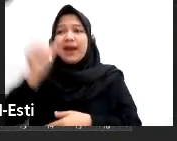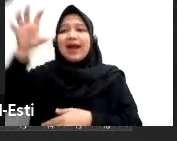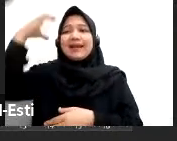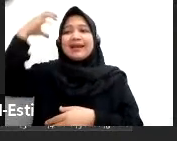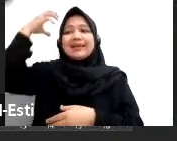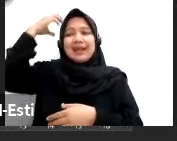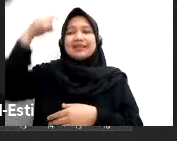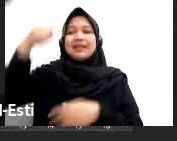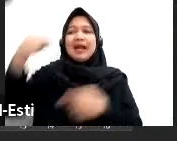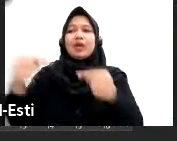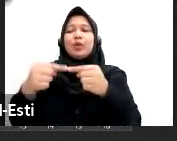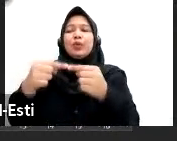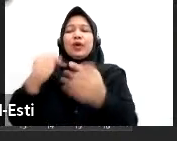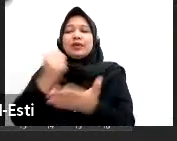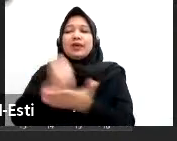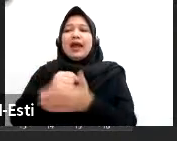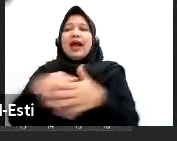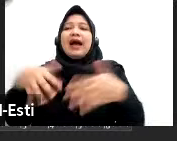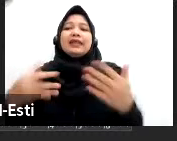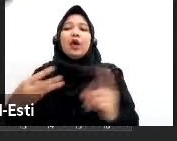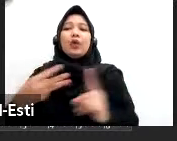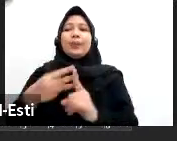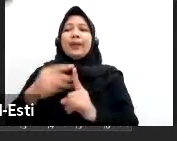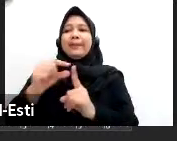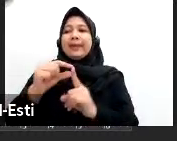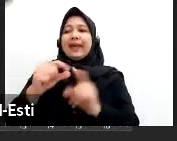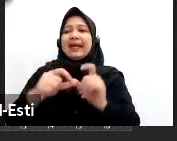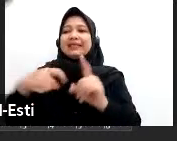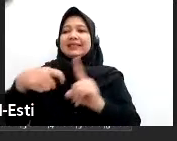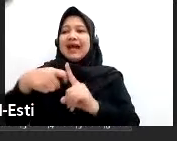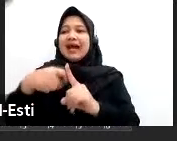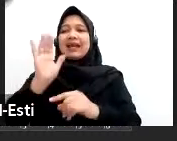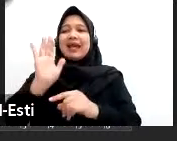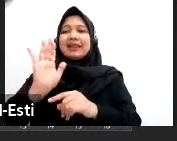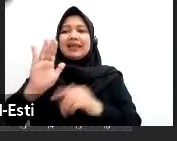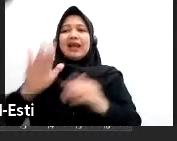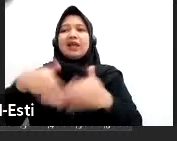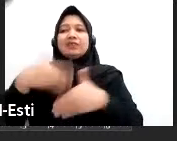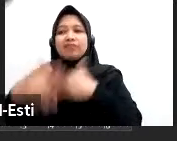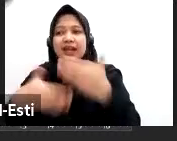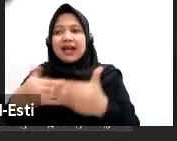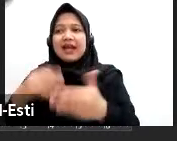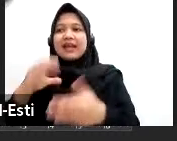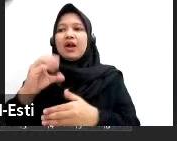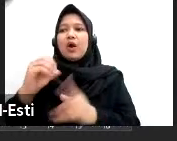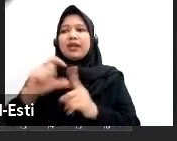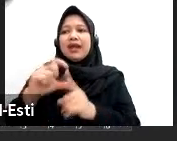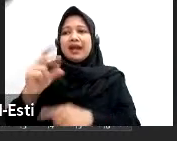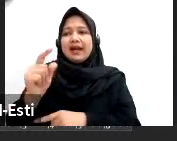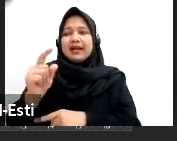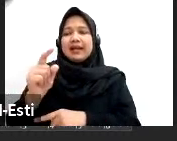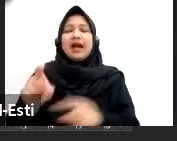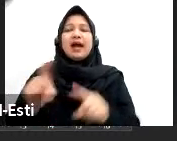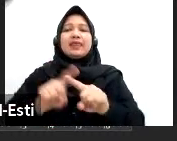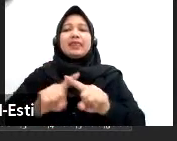atau bpsk yang ada di daerah yang akan menangani biar ini tetapi